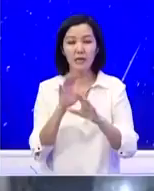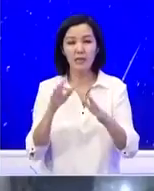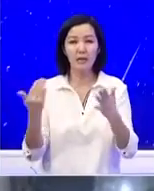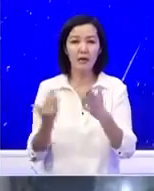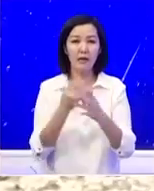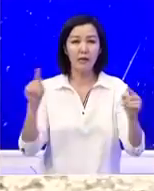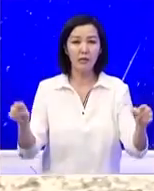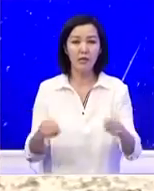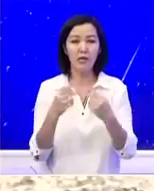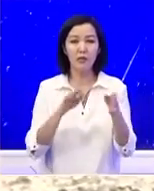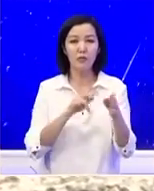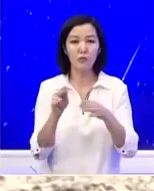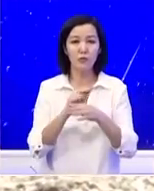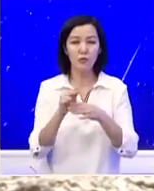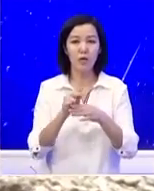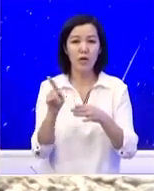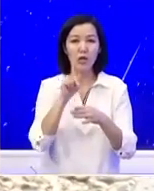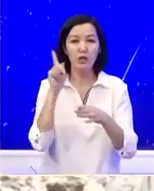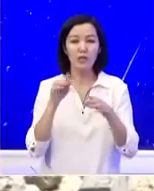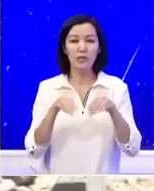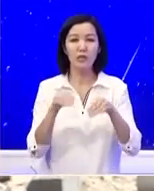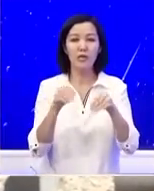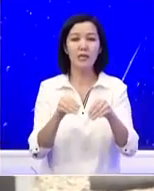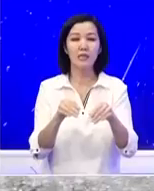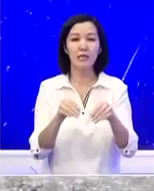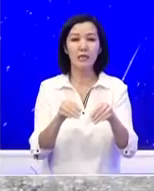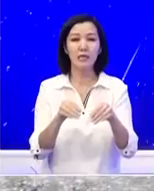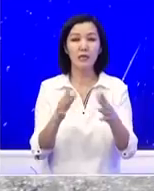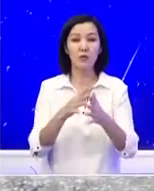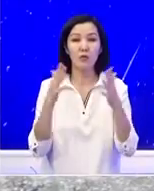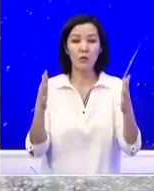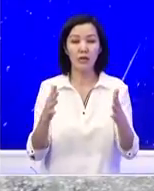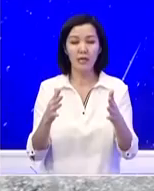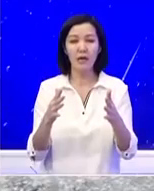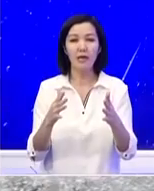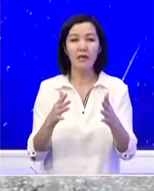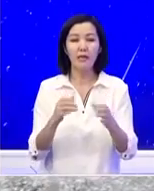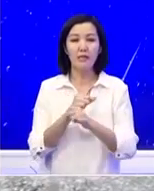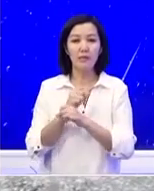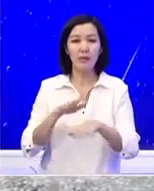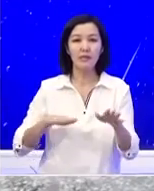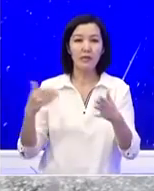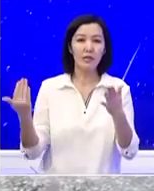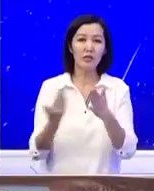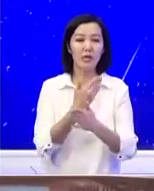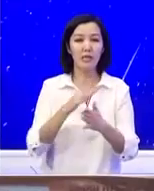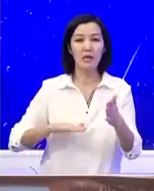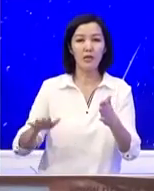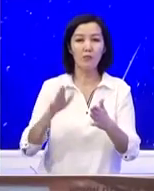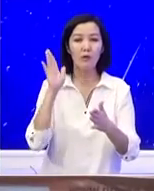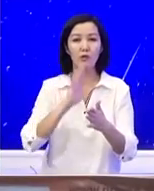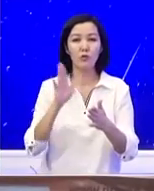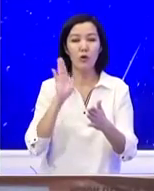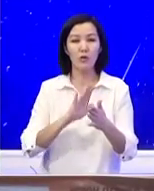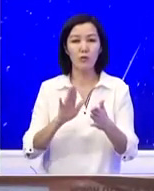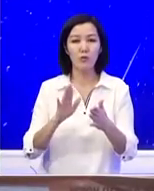жаңғырту жұмыстарына сай жасыл желектерді егу қоры едәуір ұлғайтылды. Демалыс аймағының жаңартылған аумағында суару